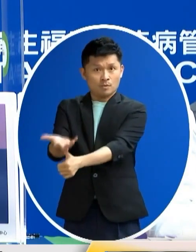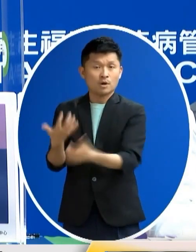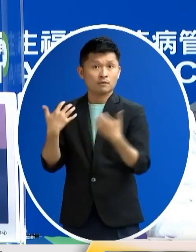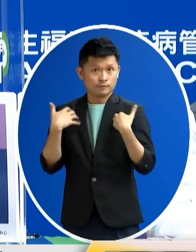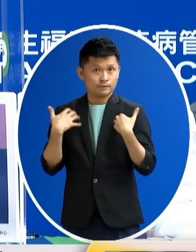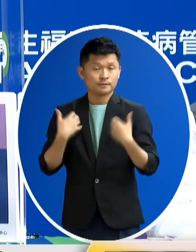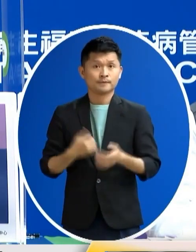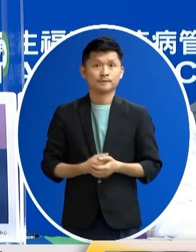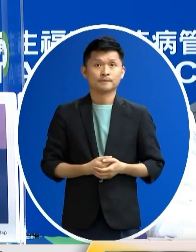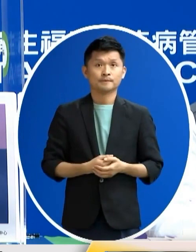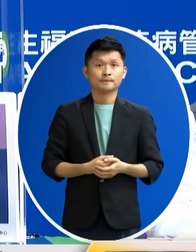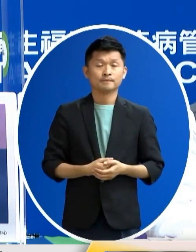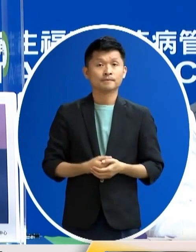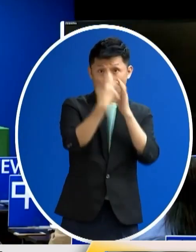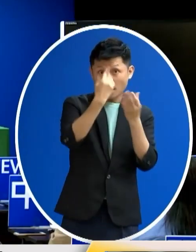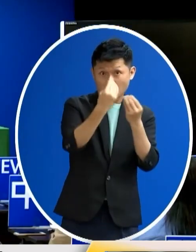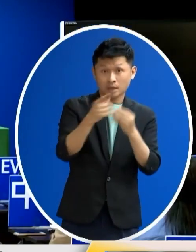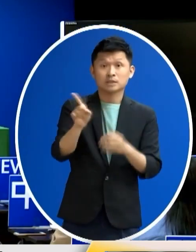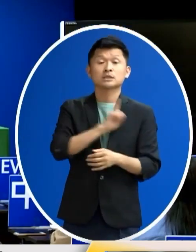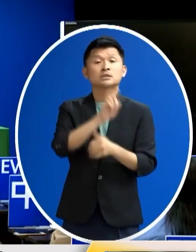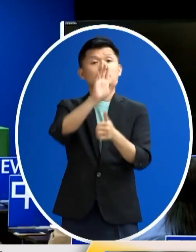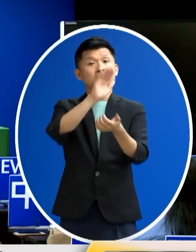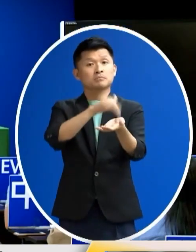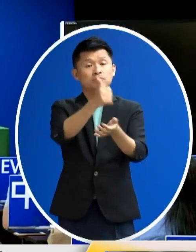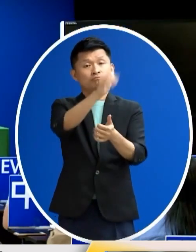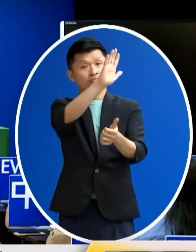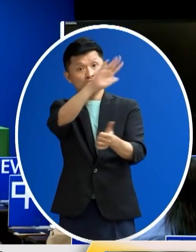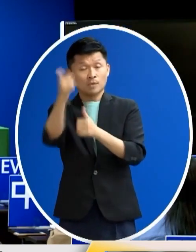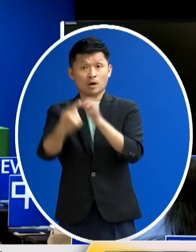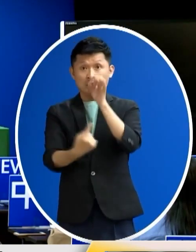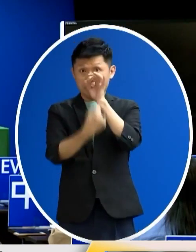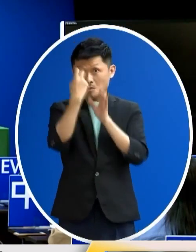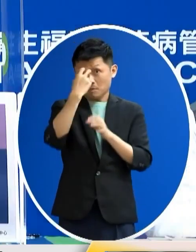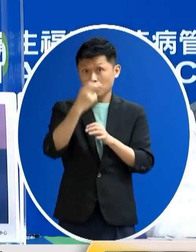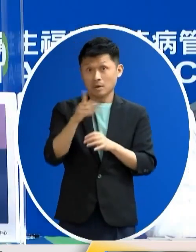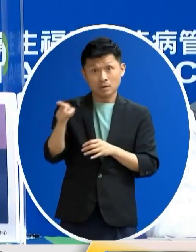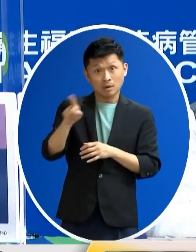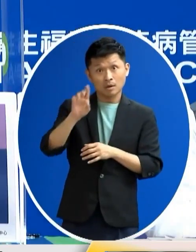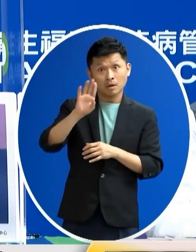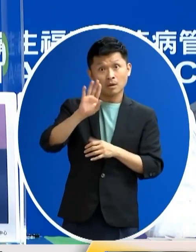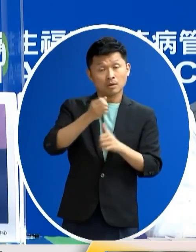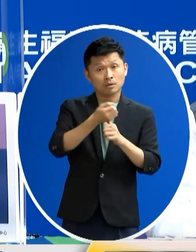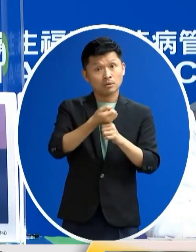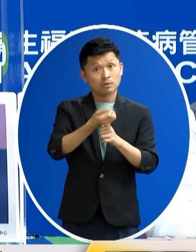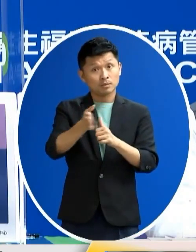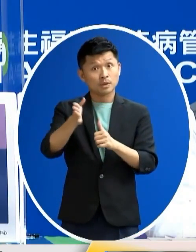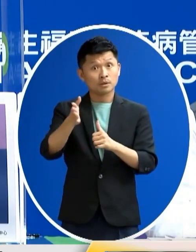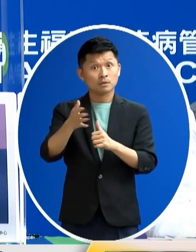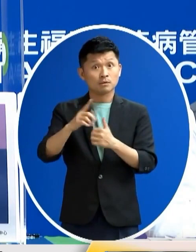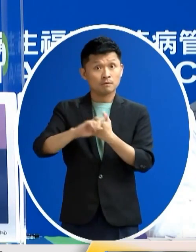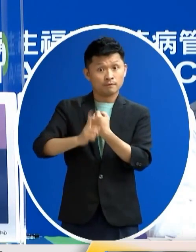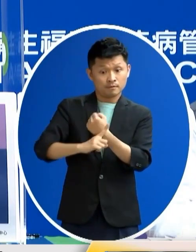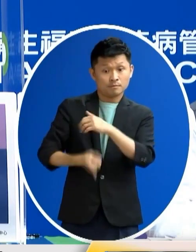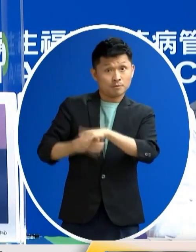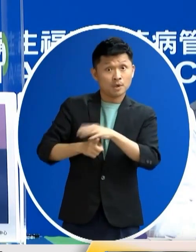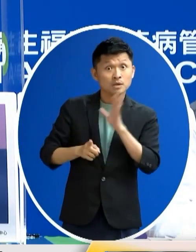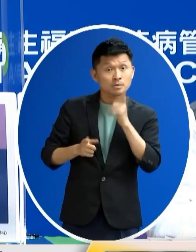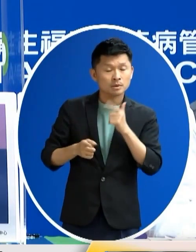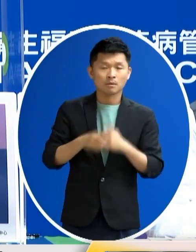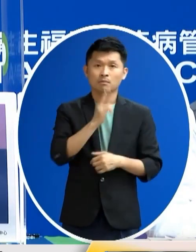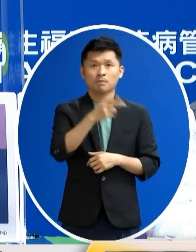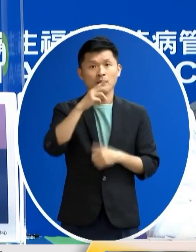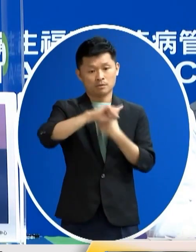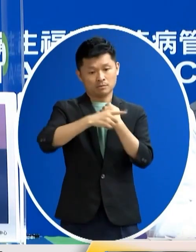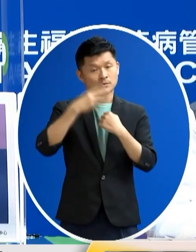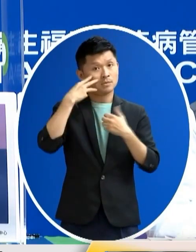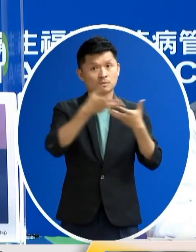家里，有没有违反传染病防治法？这总该归你管的吧？ 这我肯定要请法制单位再研究。好，不